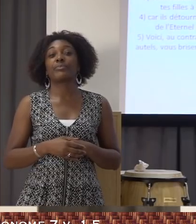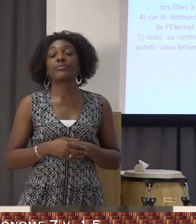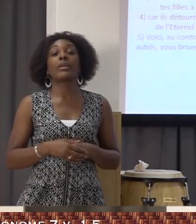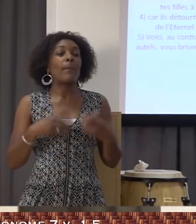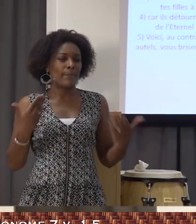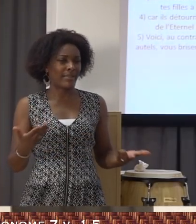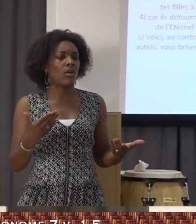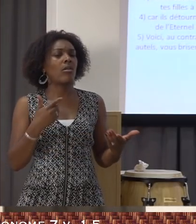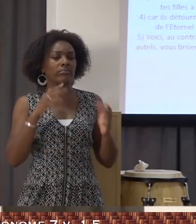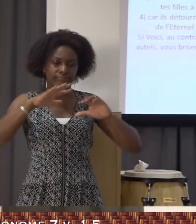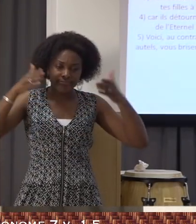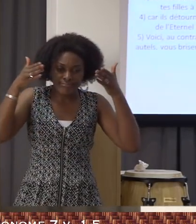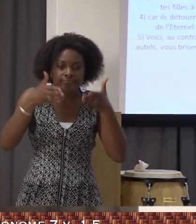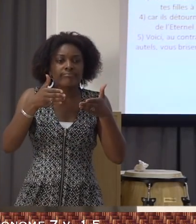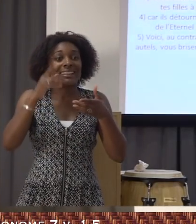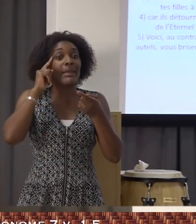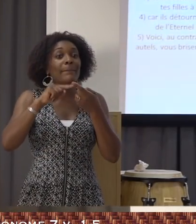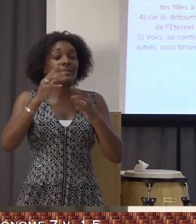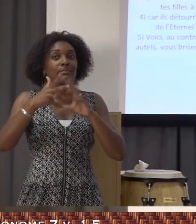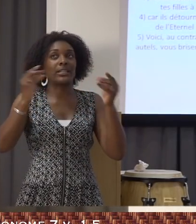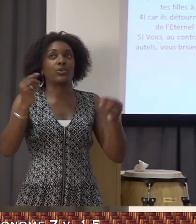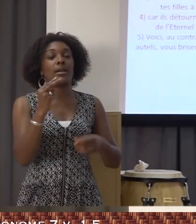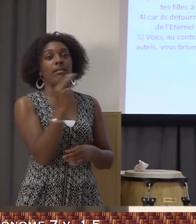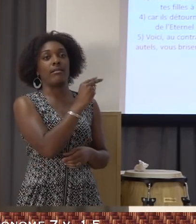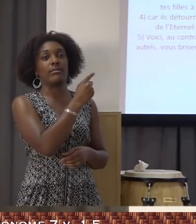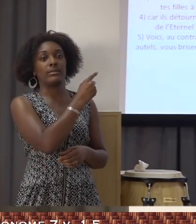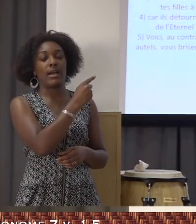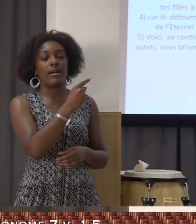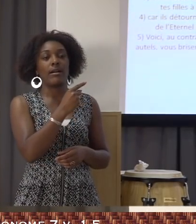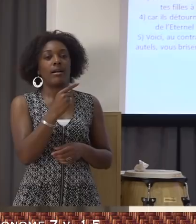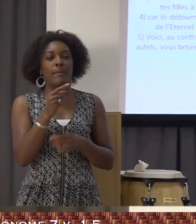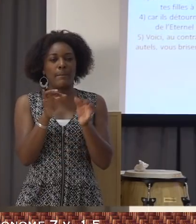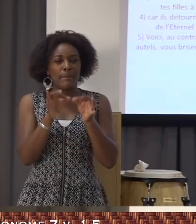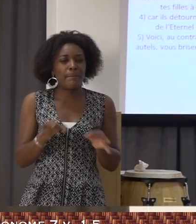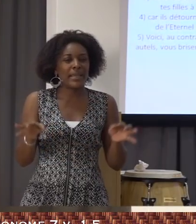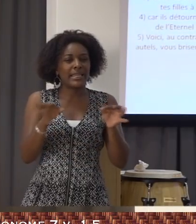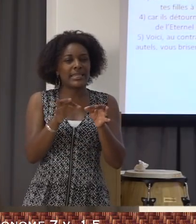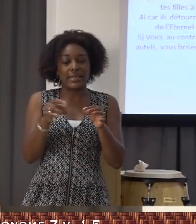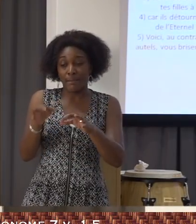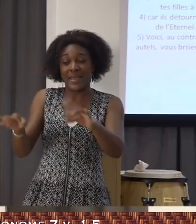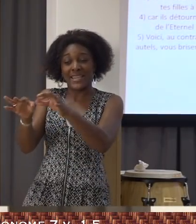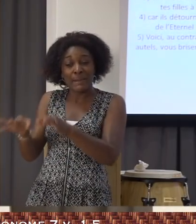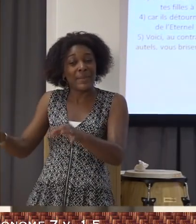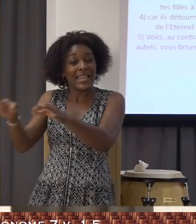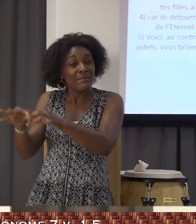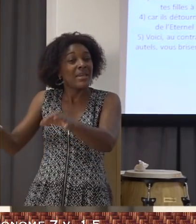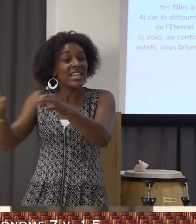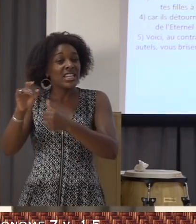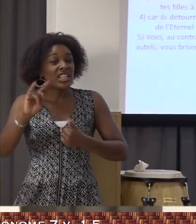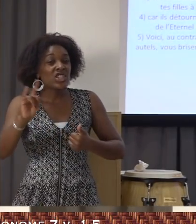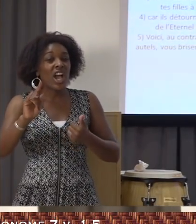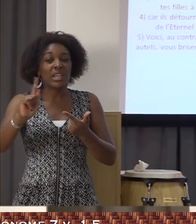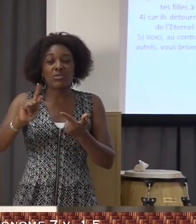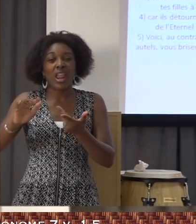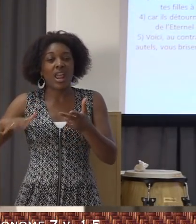côté spirituel de ce passage. Et ce que ces nations représentaient spirituellement contre le